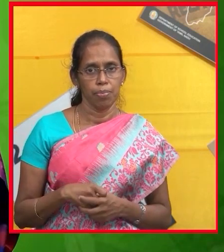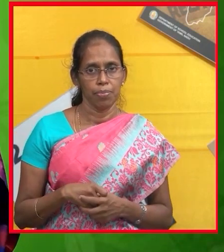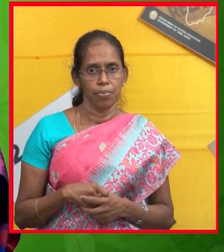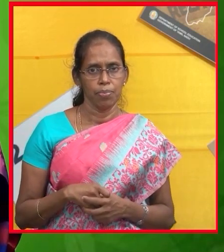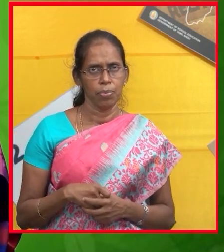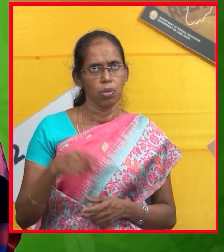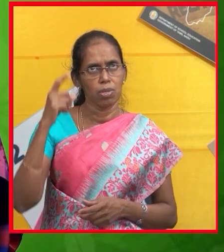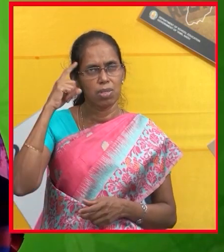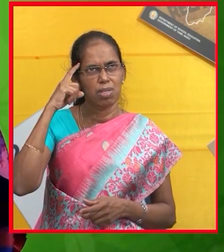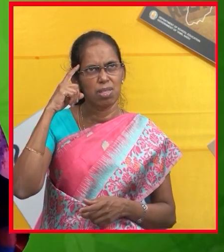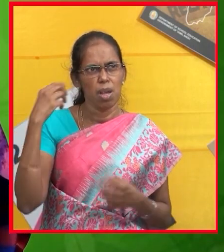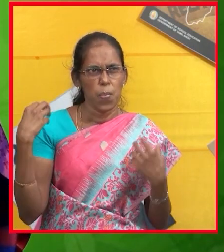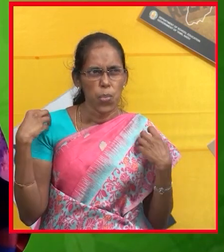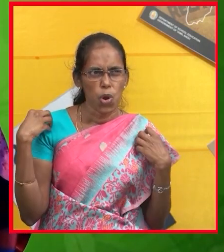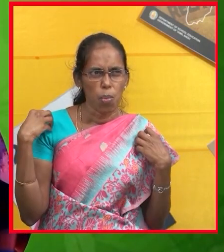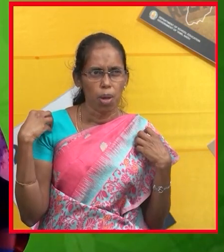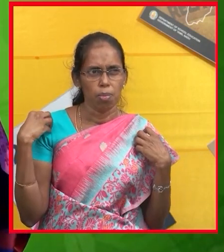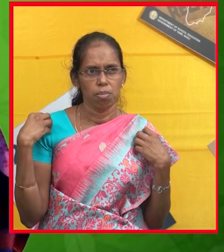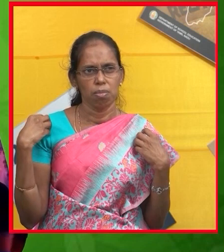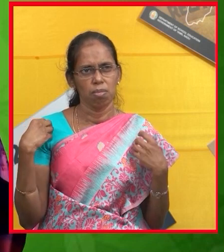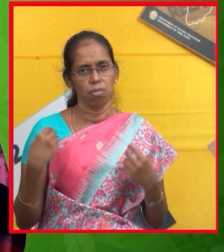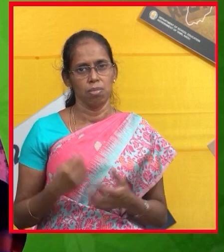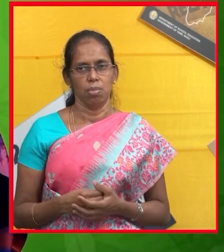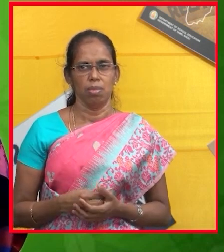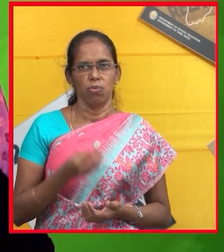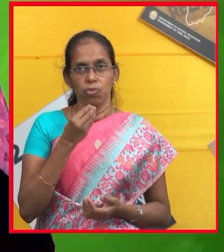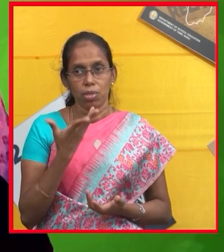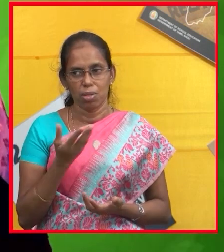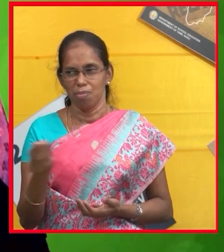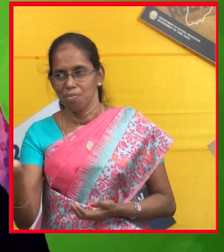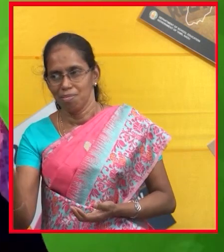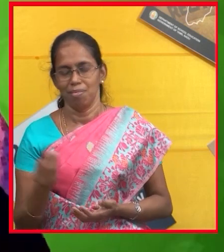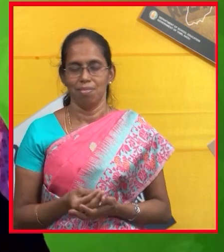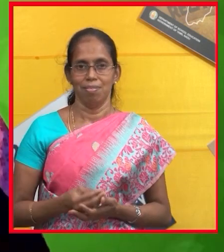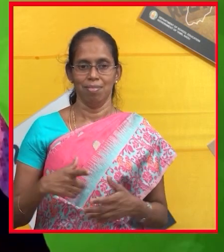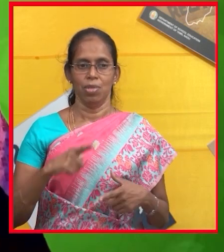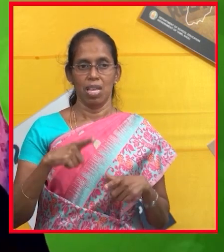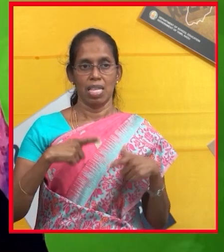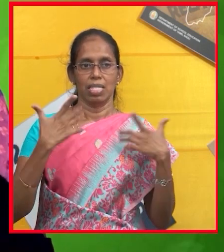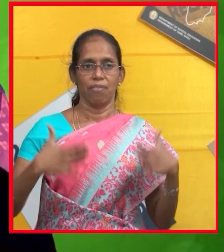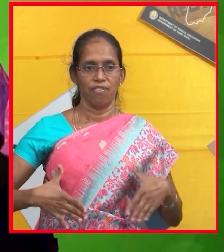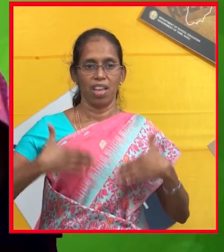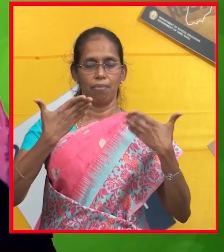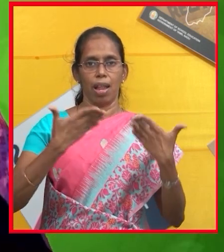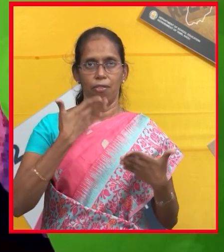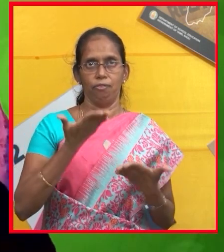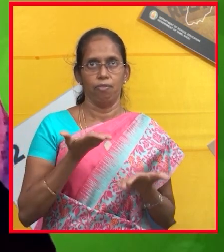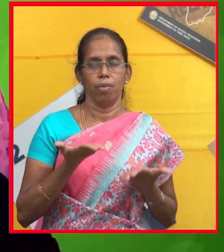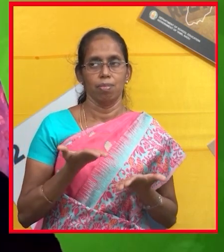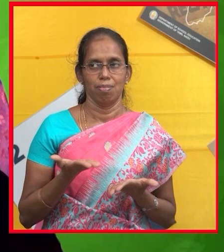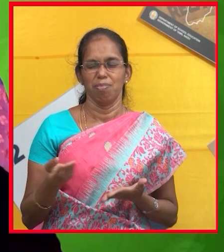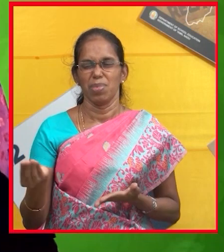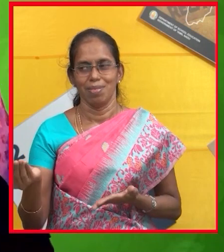வந்து என்ன தோணும், நமக்கு ஒரு இக்கட்டான சூழ்நிலையில் என்ன தோணும், ஐயோ எப்படியாவது நம்ம வந்து உயிர் வாழணும் அப்படின்னு தான் தோணும். அதை தாண்டி